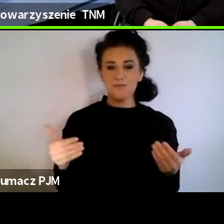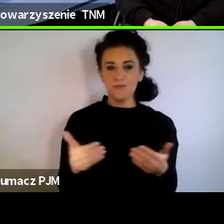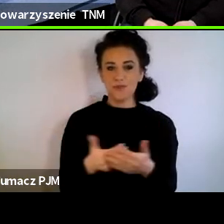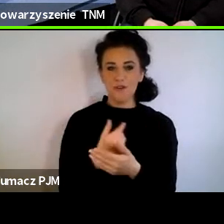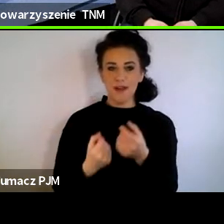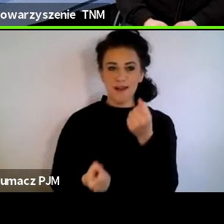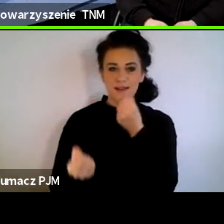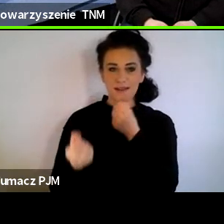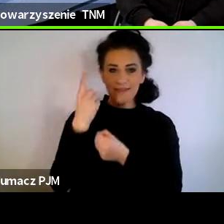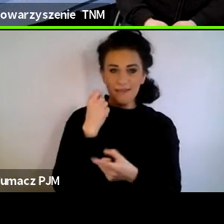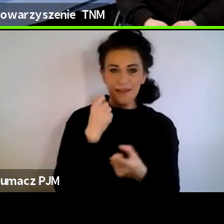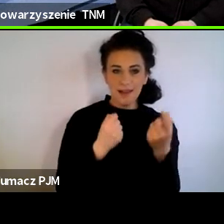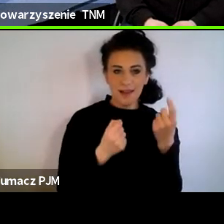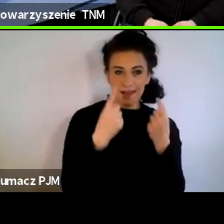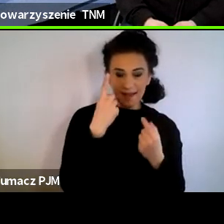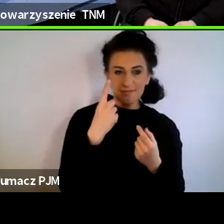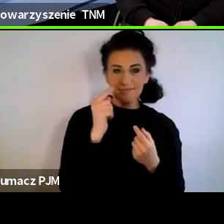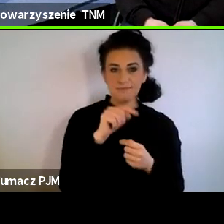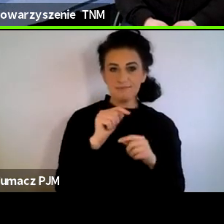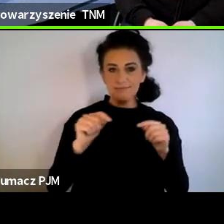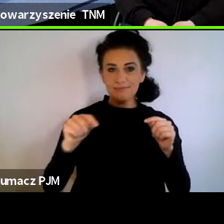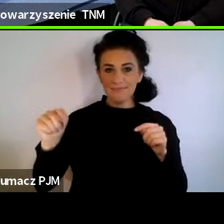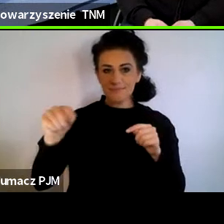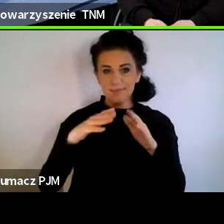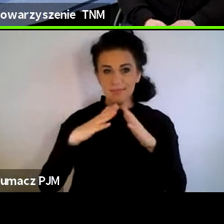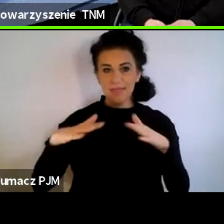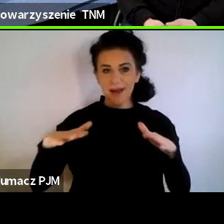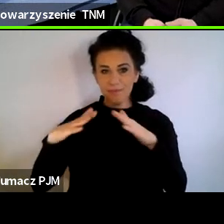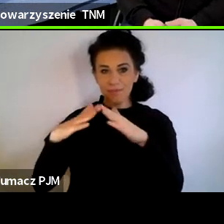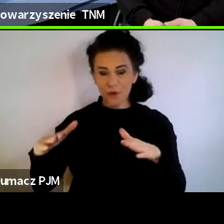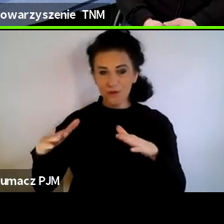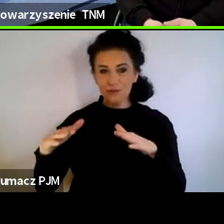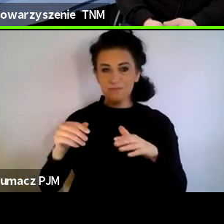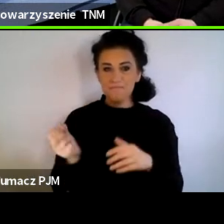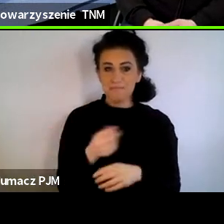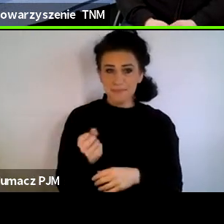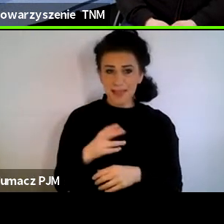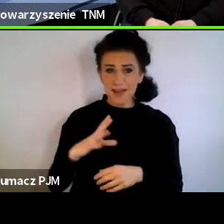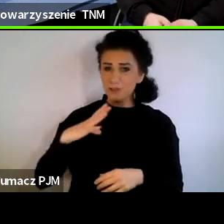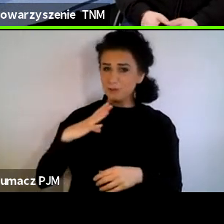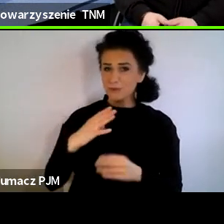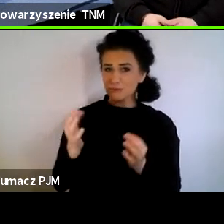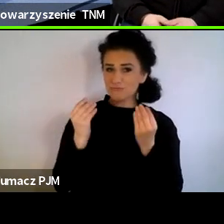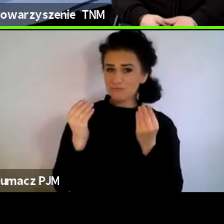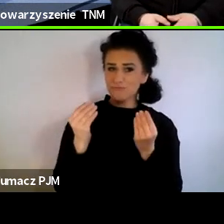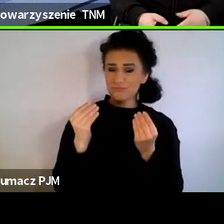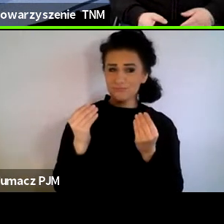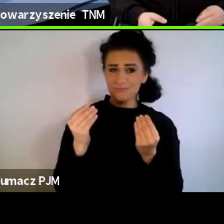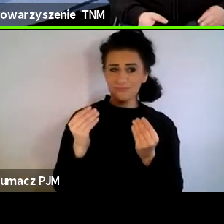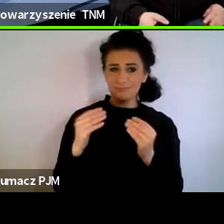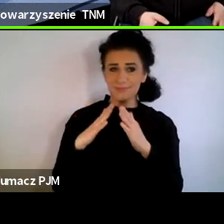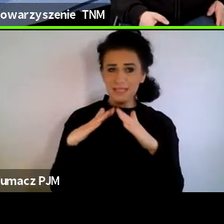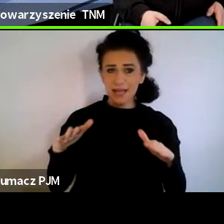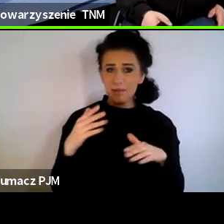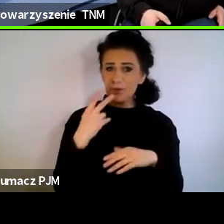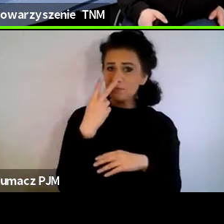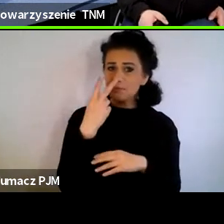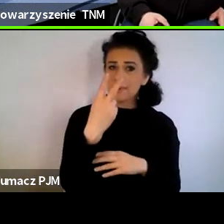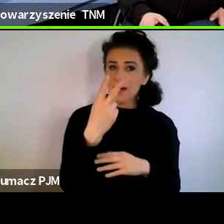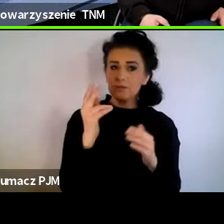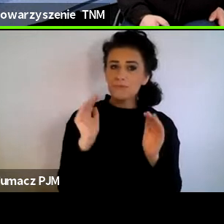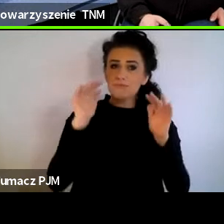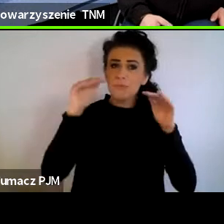namioty właśnie z prelekcjami były na plaży, więc to było cudowne, jak można było wyjść z namiotu i patrzeć na